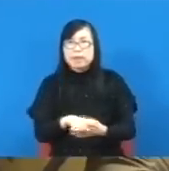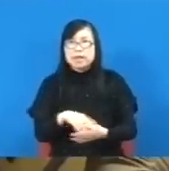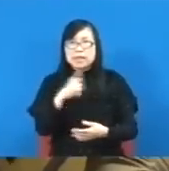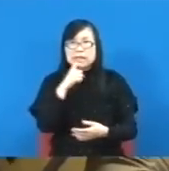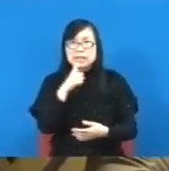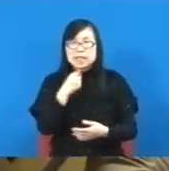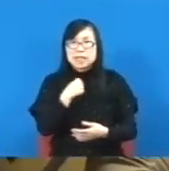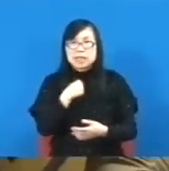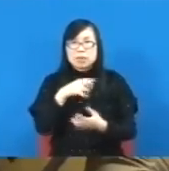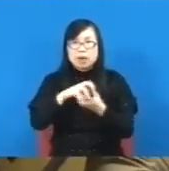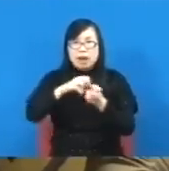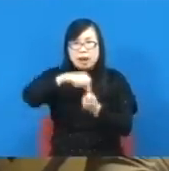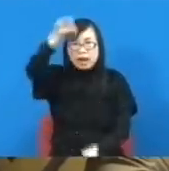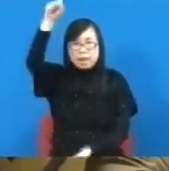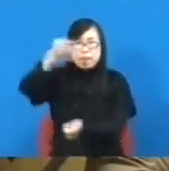呢個